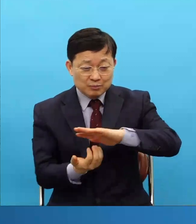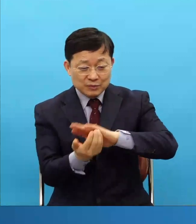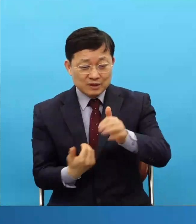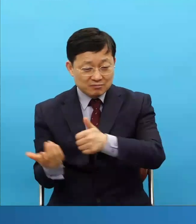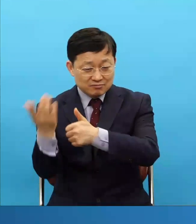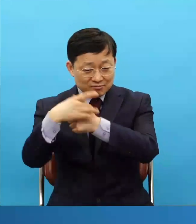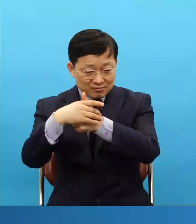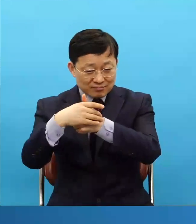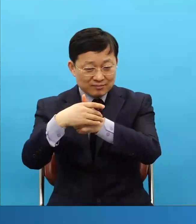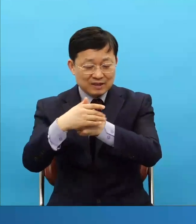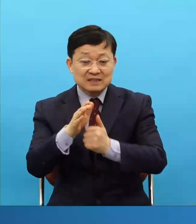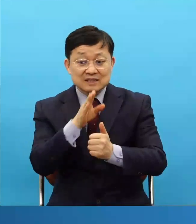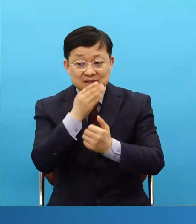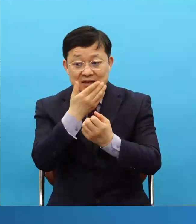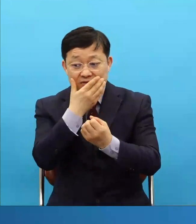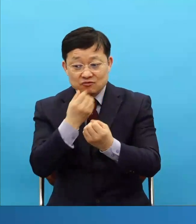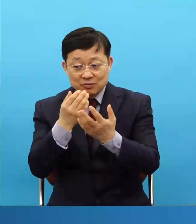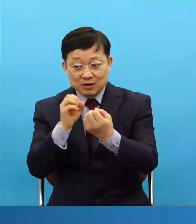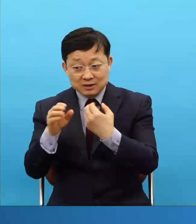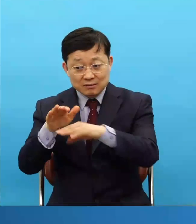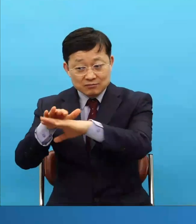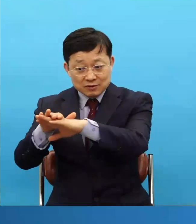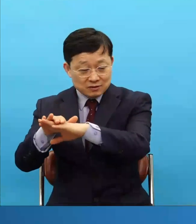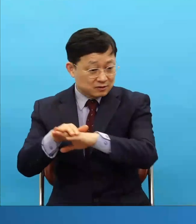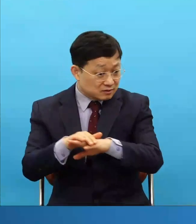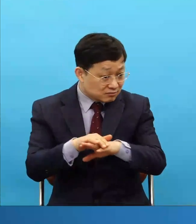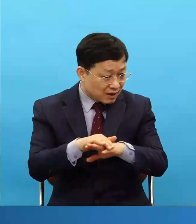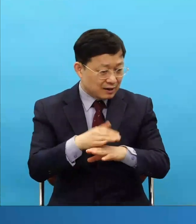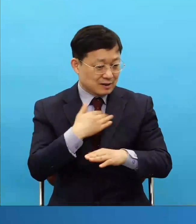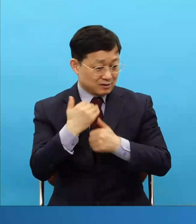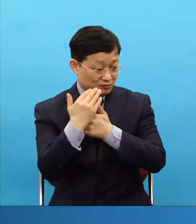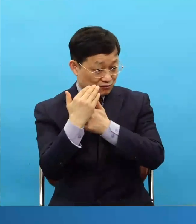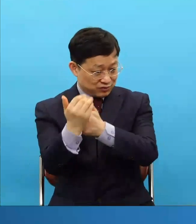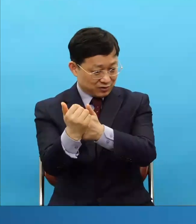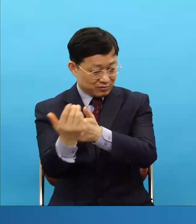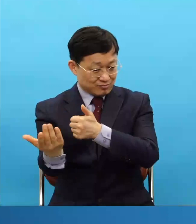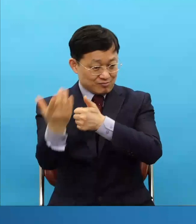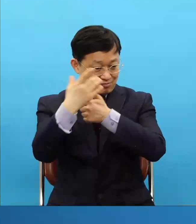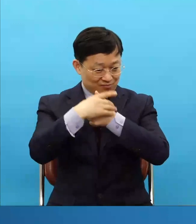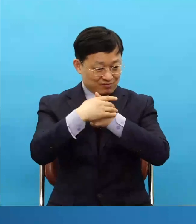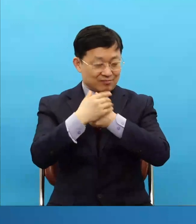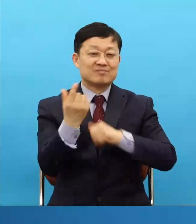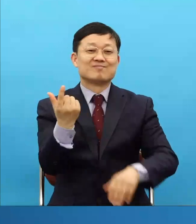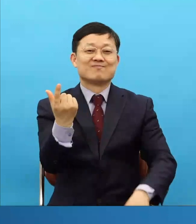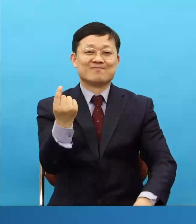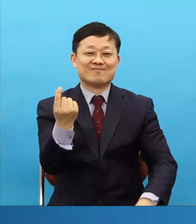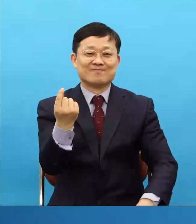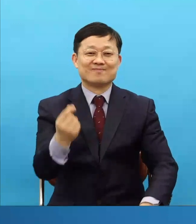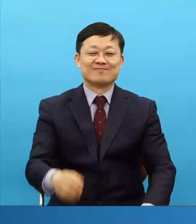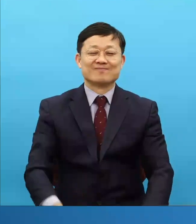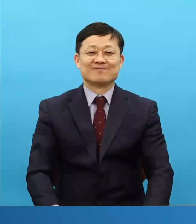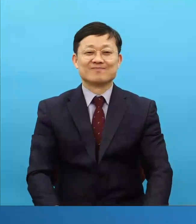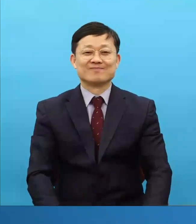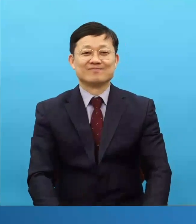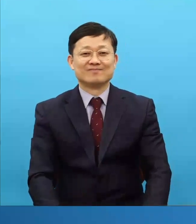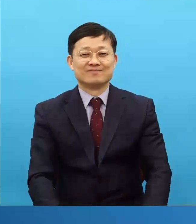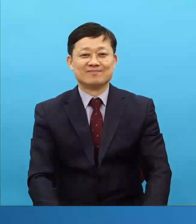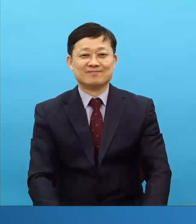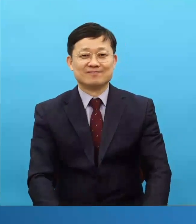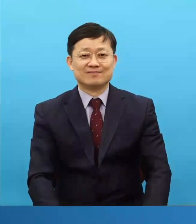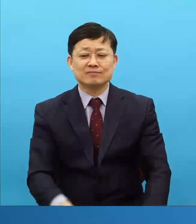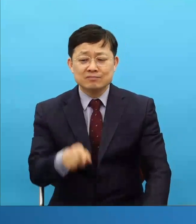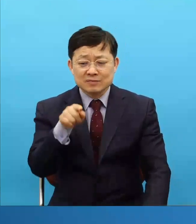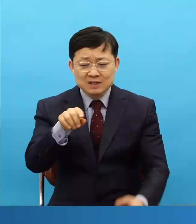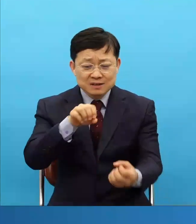진짜 축복을 남겨놓고 하나님 이때를 위해서 여러분을 부르신 With the 겁니다. real blessings ahead of you, God has called you for a time such as 예, this. 이